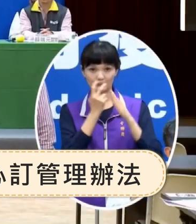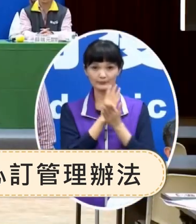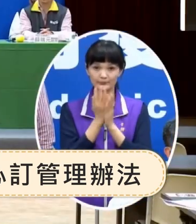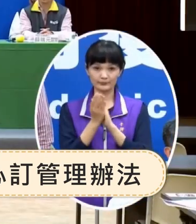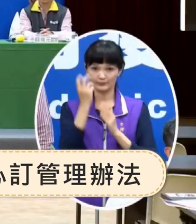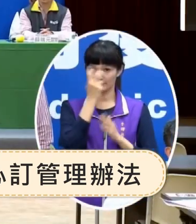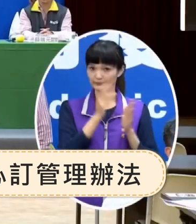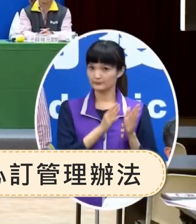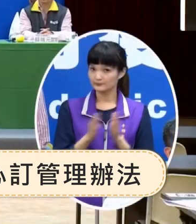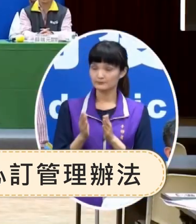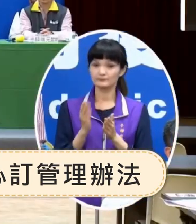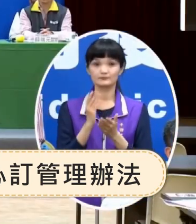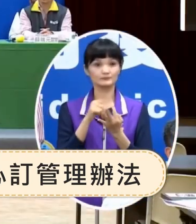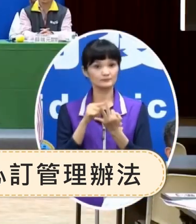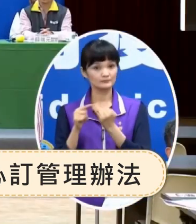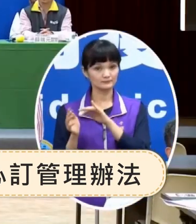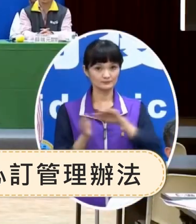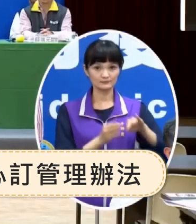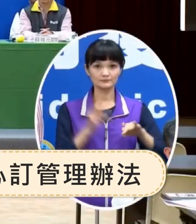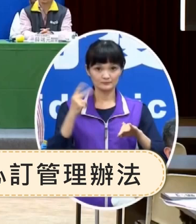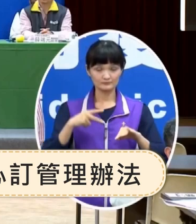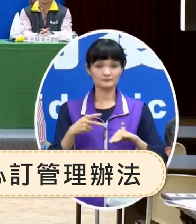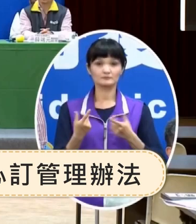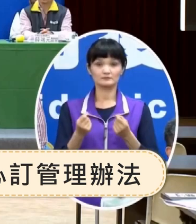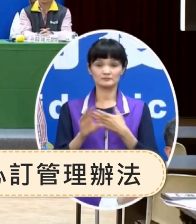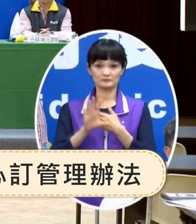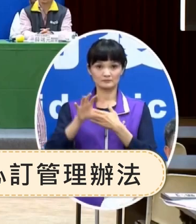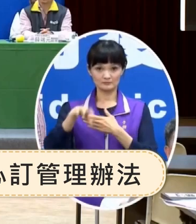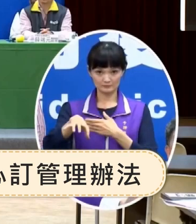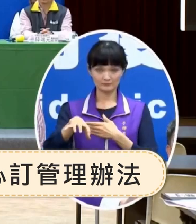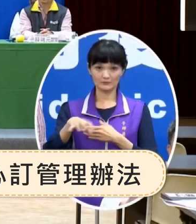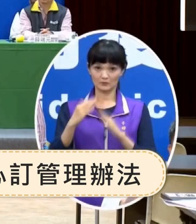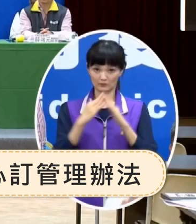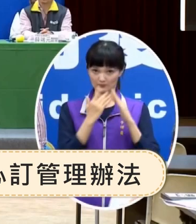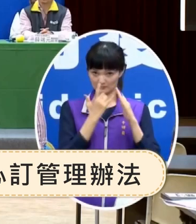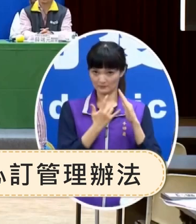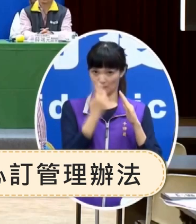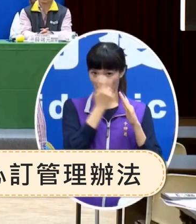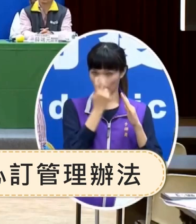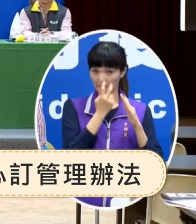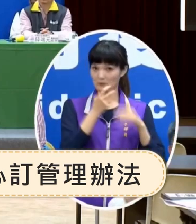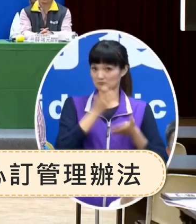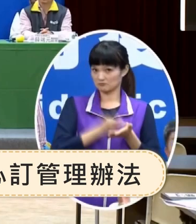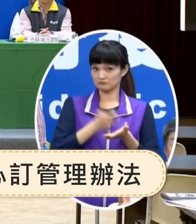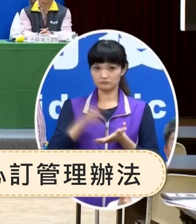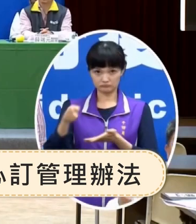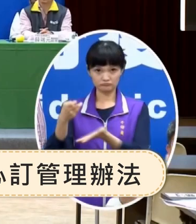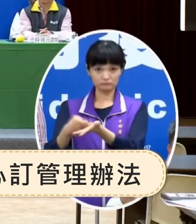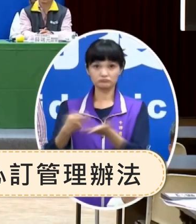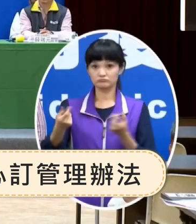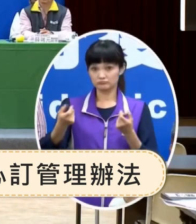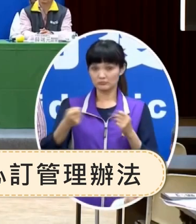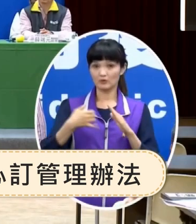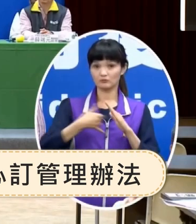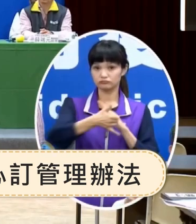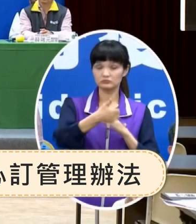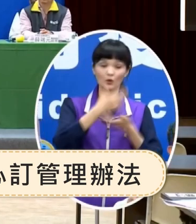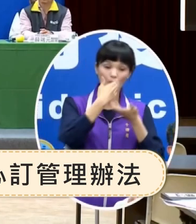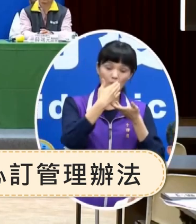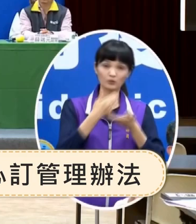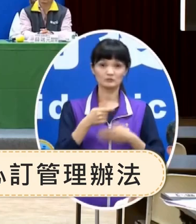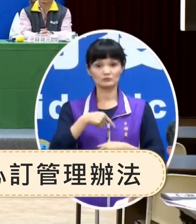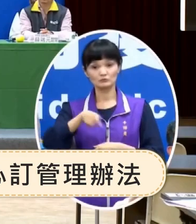时候，相关的一个也是像居家检疫的规则一样，也不能出来单独的用餐或指定的场